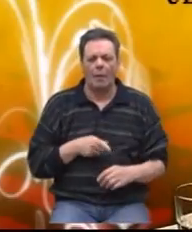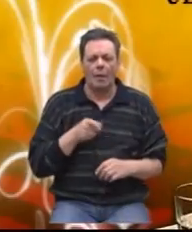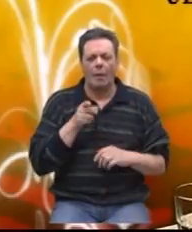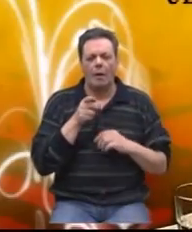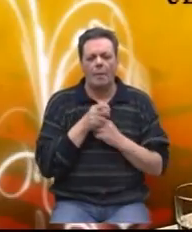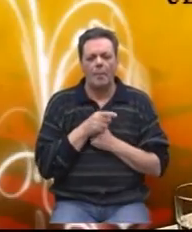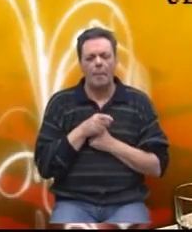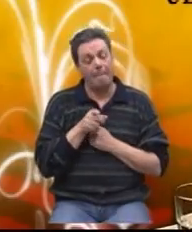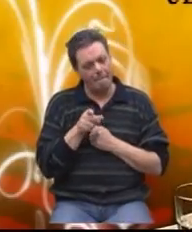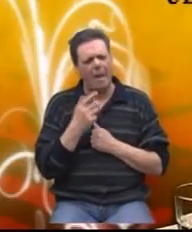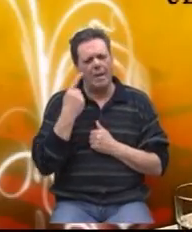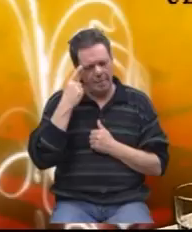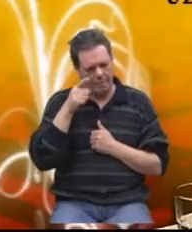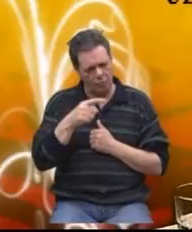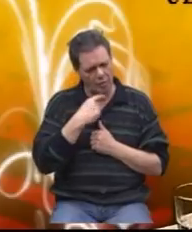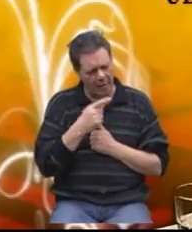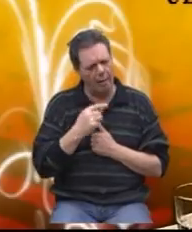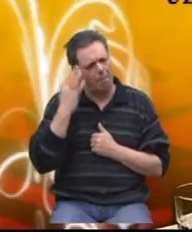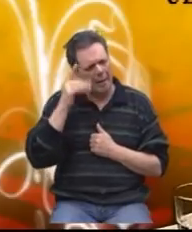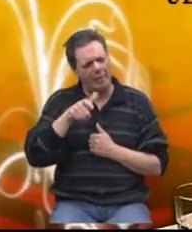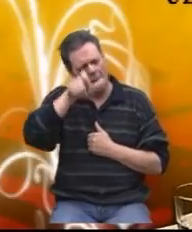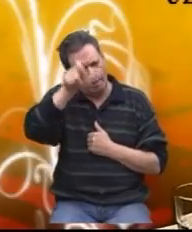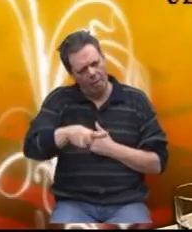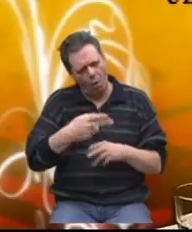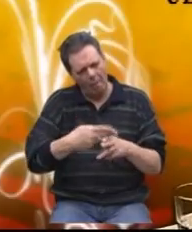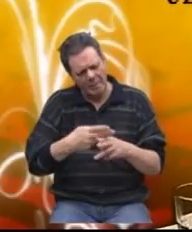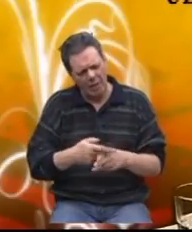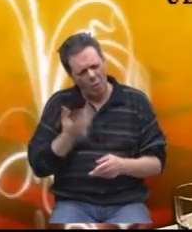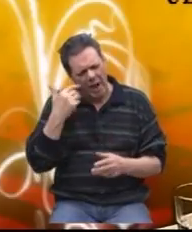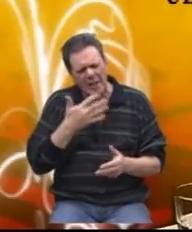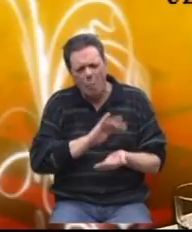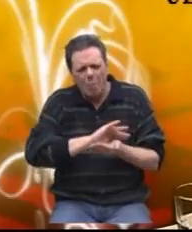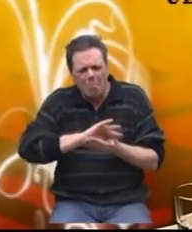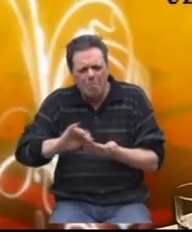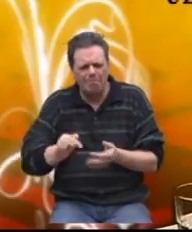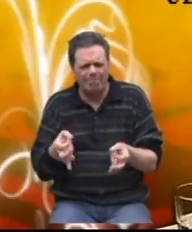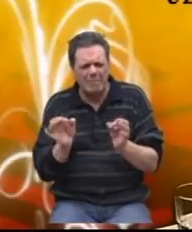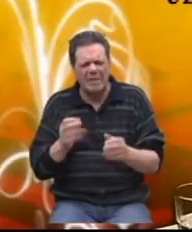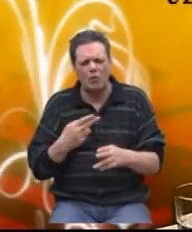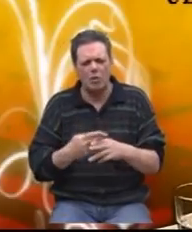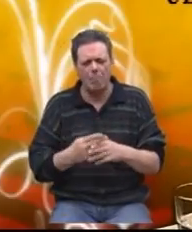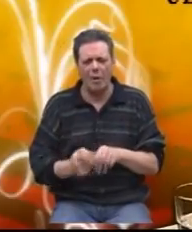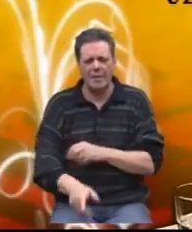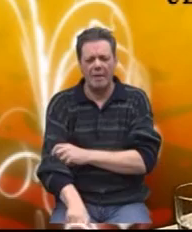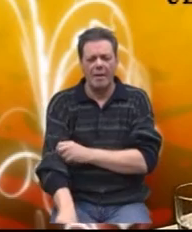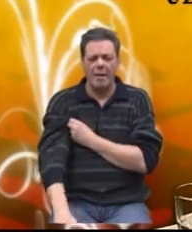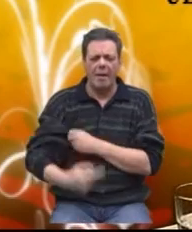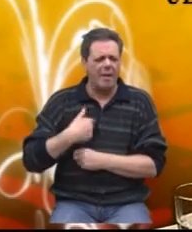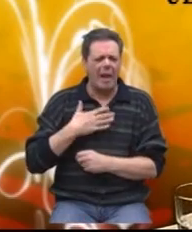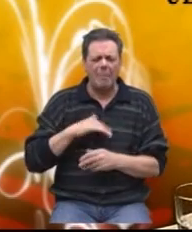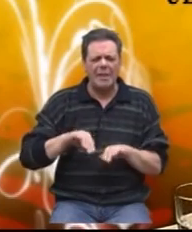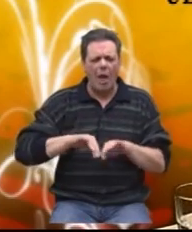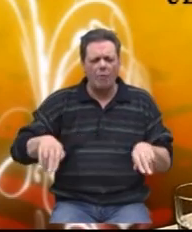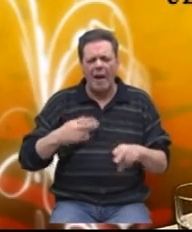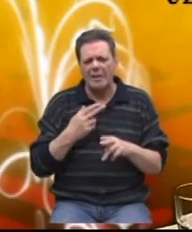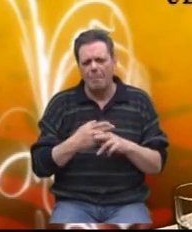njemu skrbi, da, ali ipak zbog specifičnosti bolesti, ne možemo. Ja ne bih htjela odvajati bolest od bolesti. Svaka